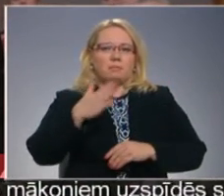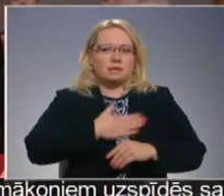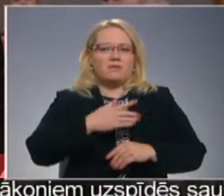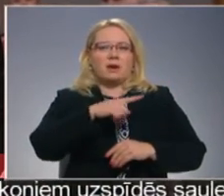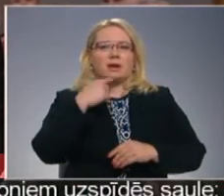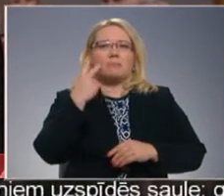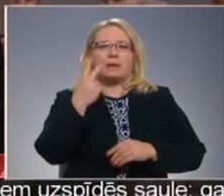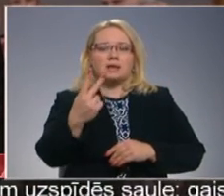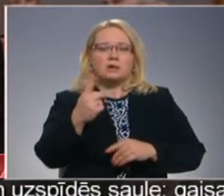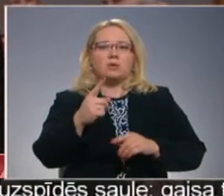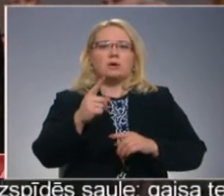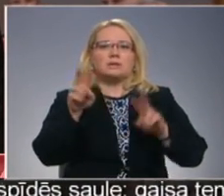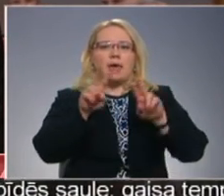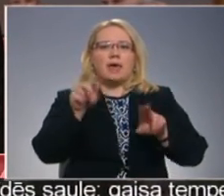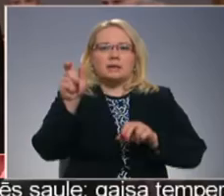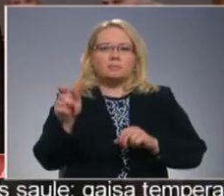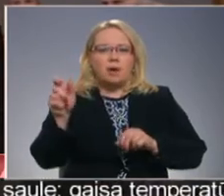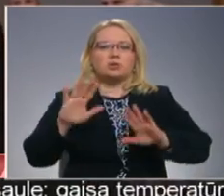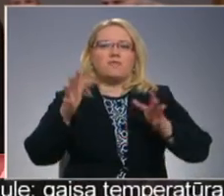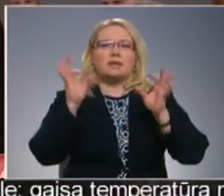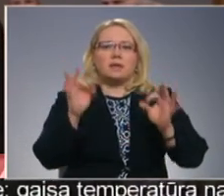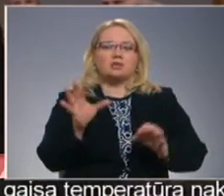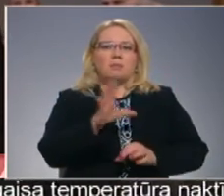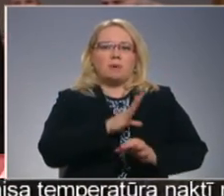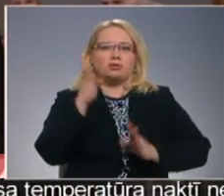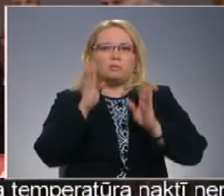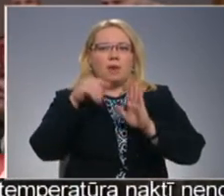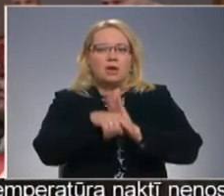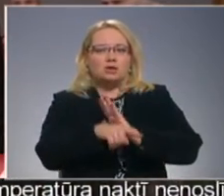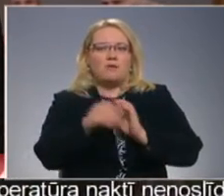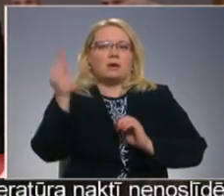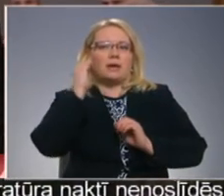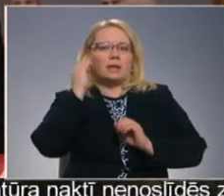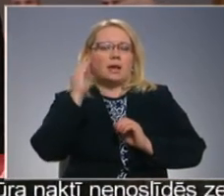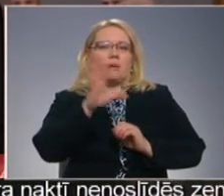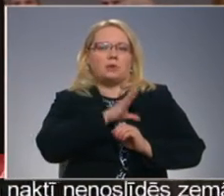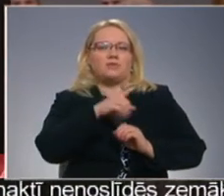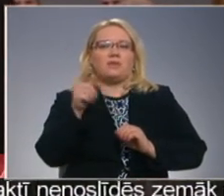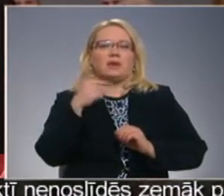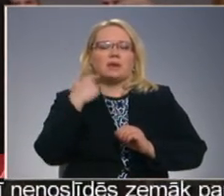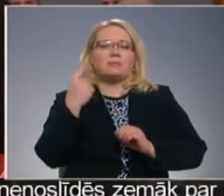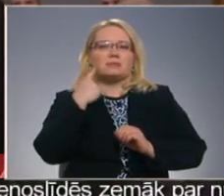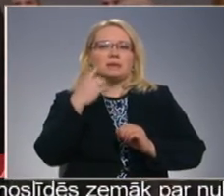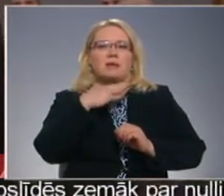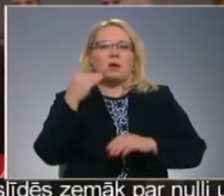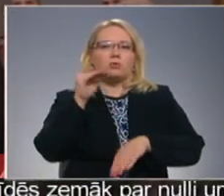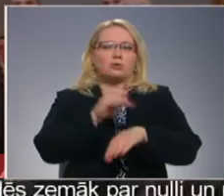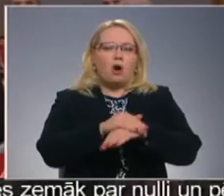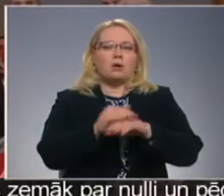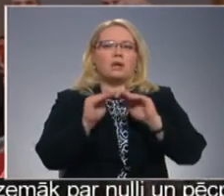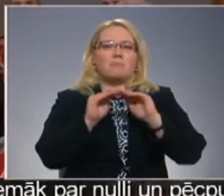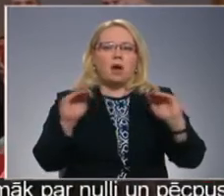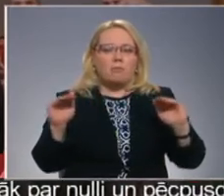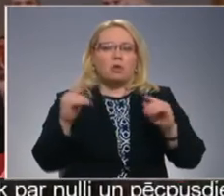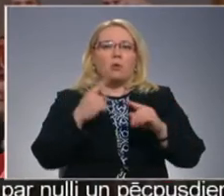grib redzēt gan šos ekspertus, kas vai tiešām ir bijuši mežā vai it kā ir bijuši mežos, viņi grib dzirdēt daudz konkrētāku